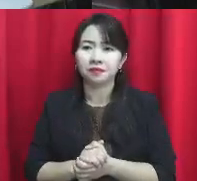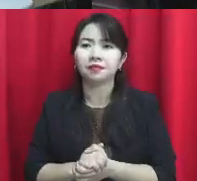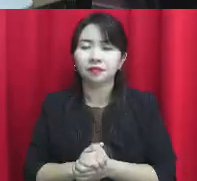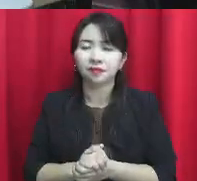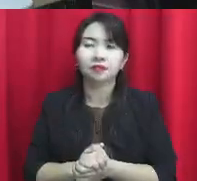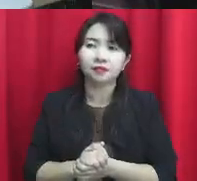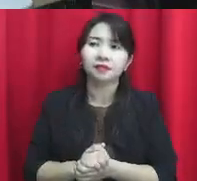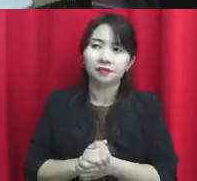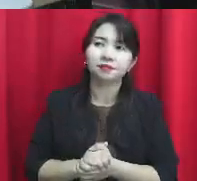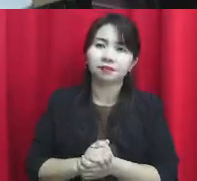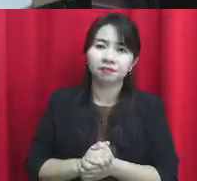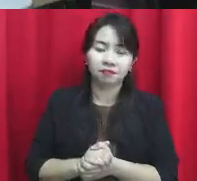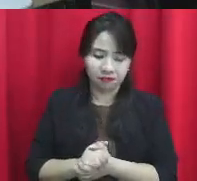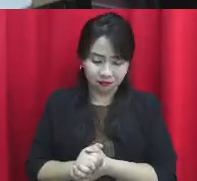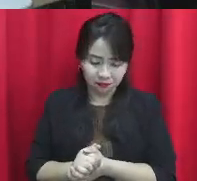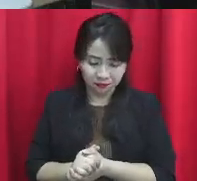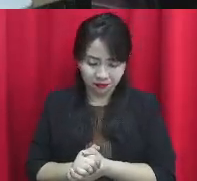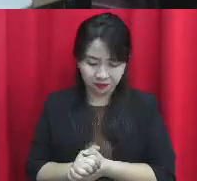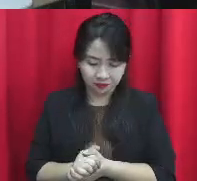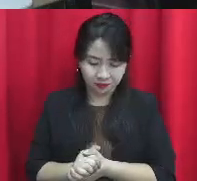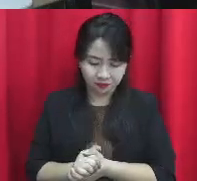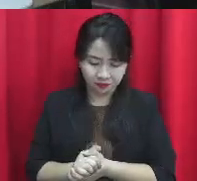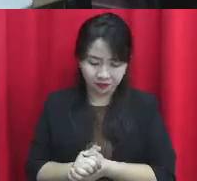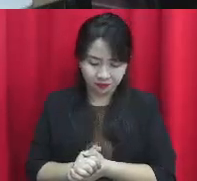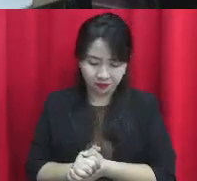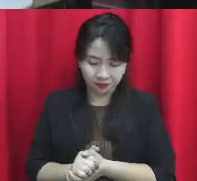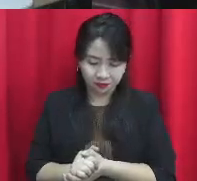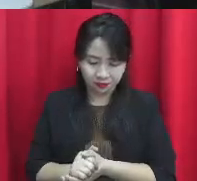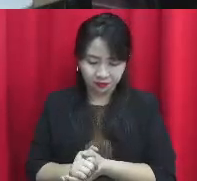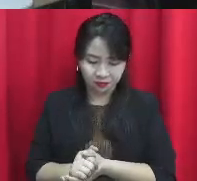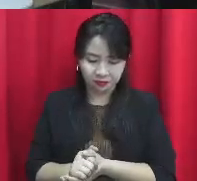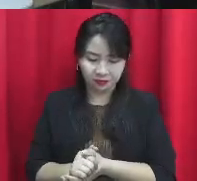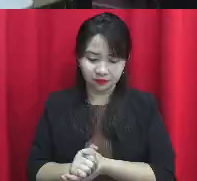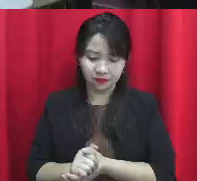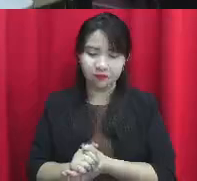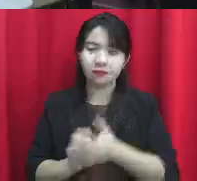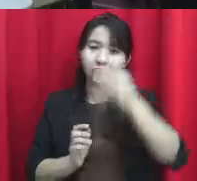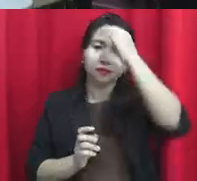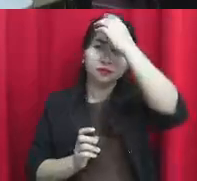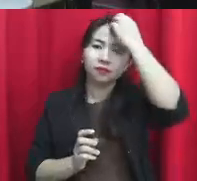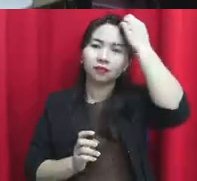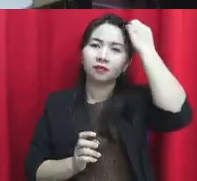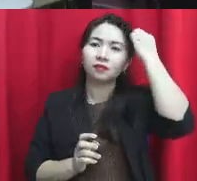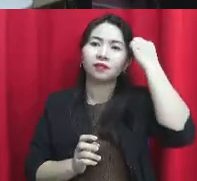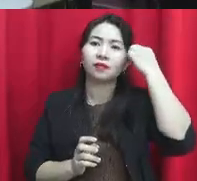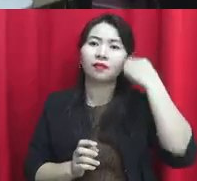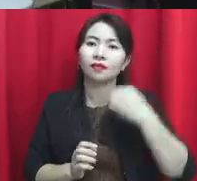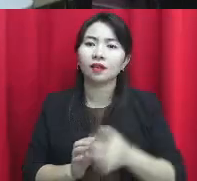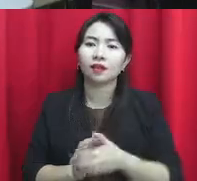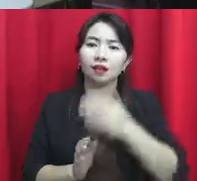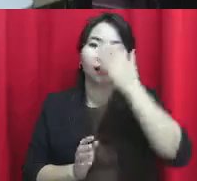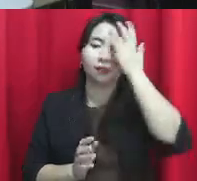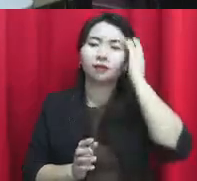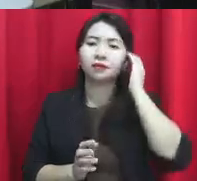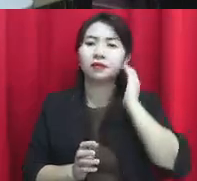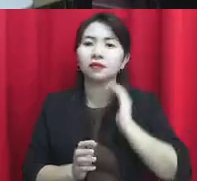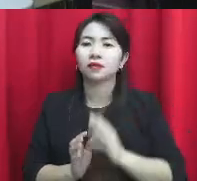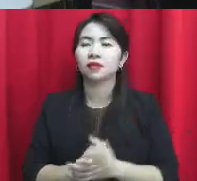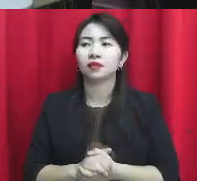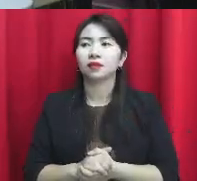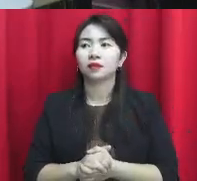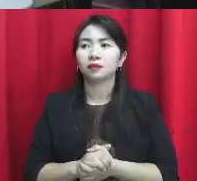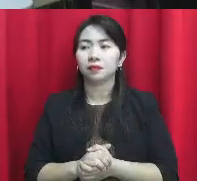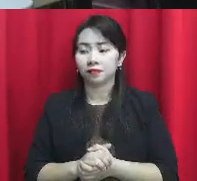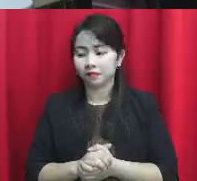maliwanag sa preaching yan kagabi ni Pastor kaya kung espirit walan ka at i amen amen lang tayo sa ganon pero hindi natin kayang